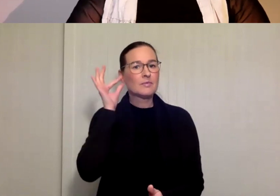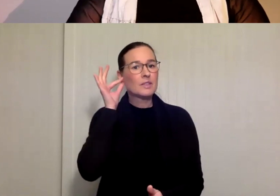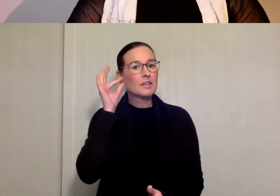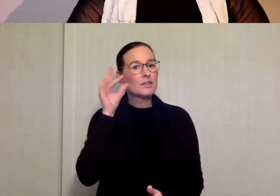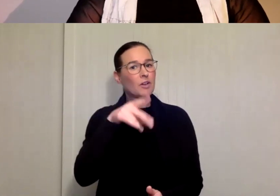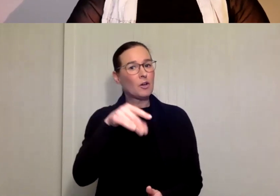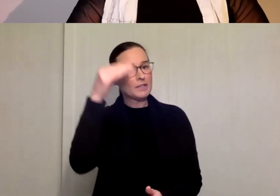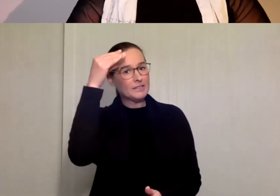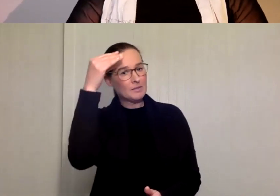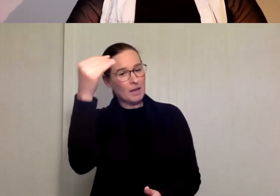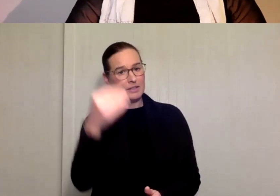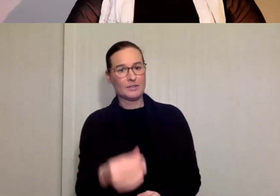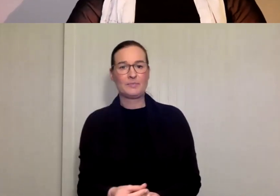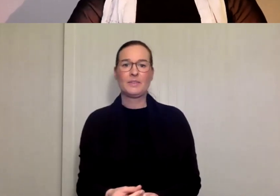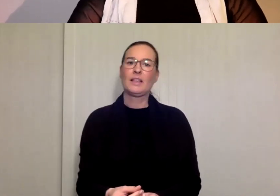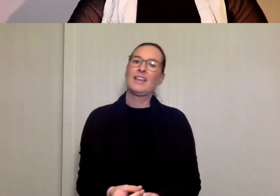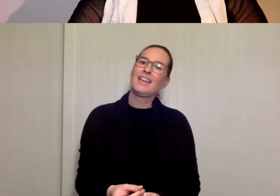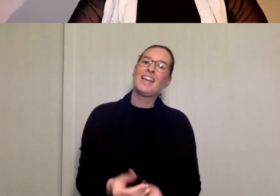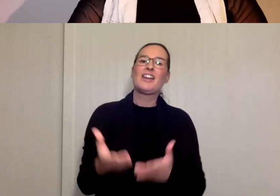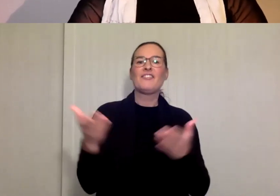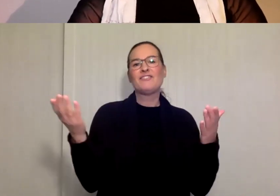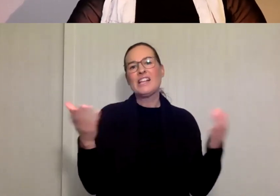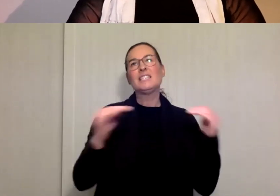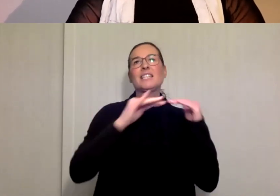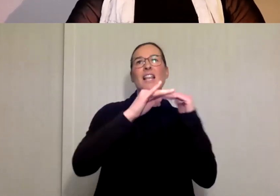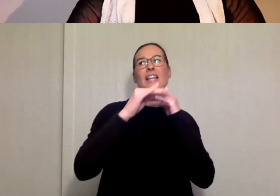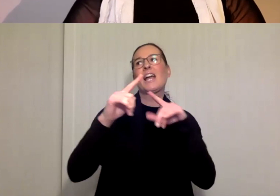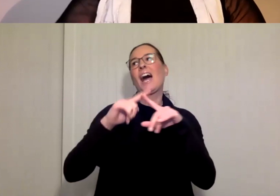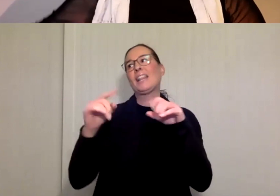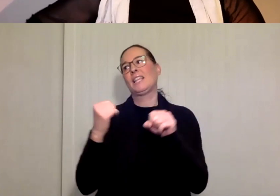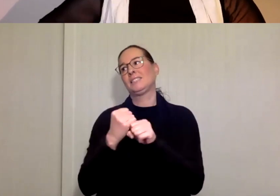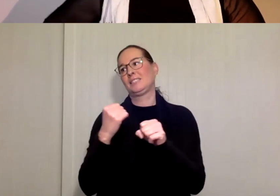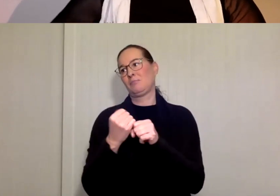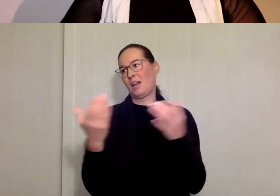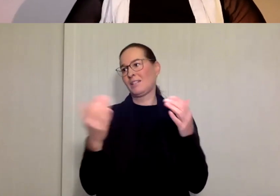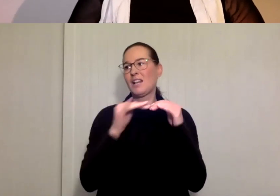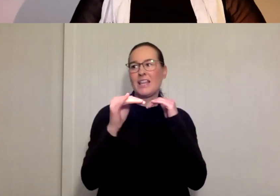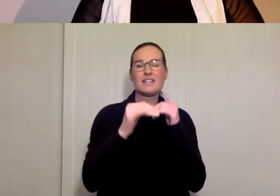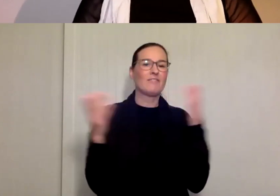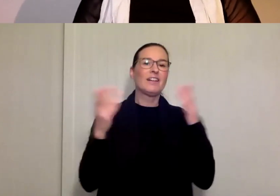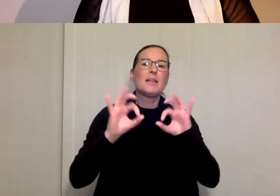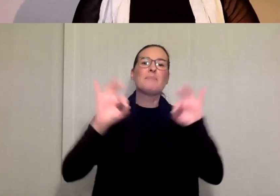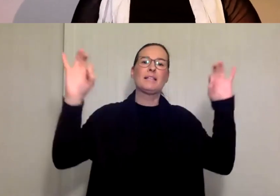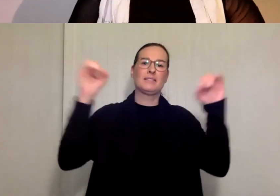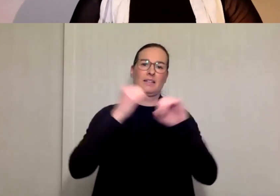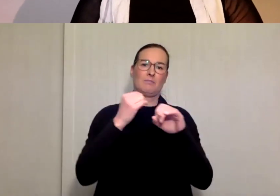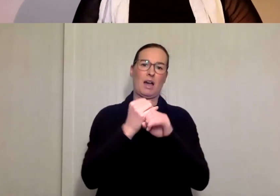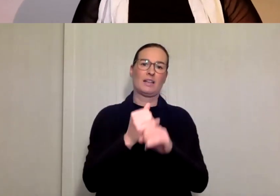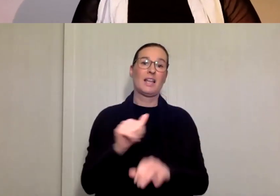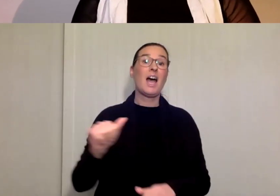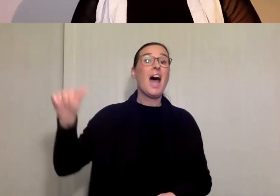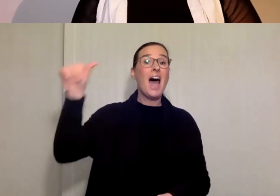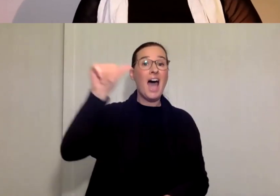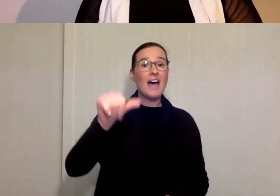Welche Länder haben es anders gemacht? Welche Länder haben es besser gemacht? Ich meine, wir wissen, dass in Asien einige